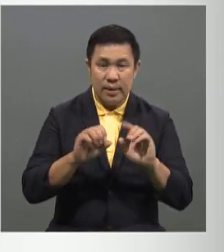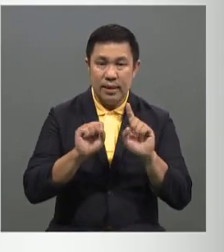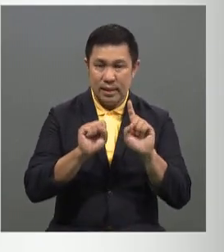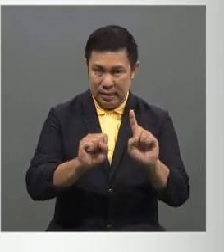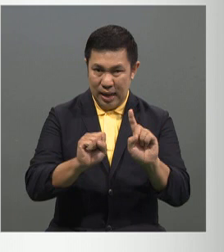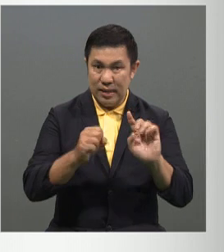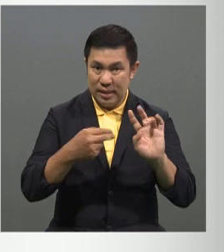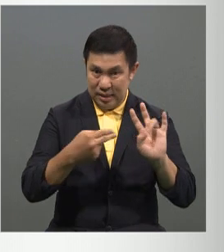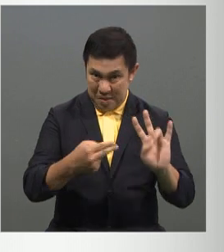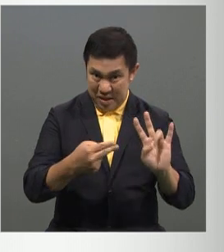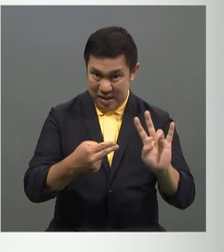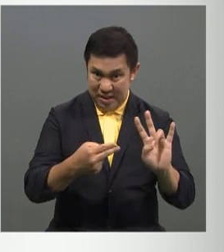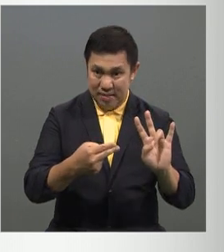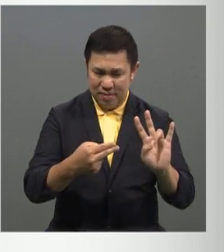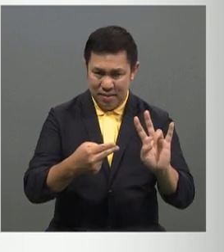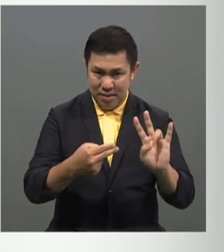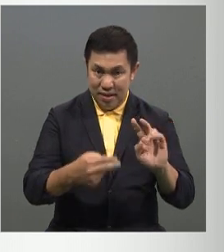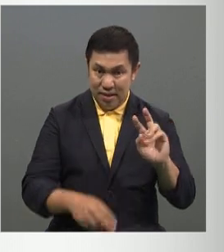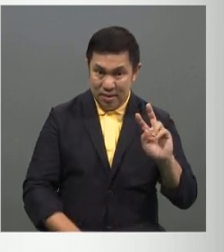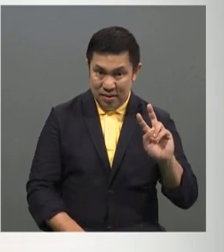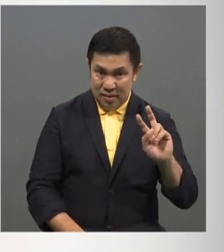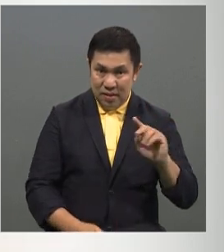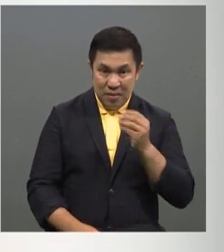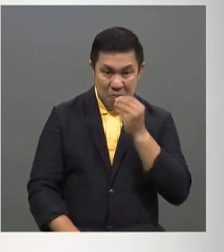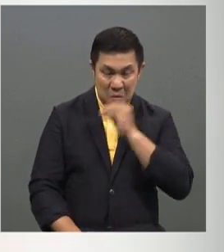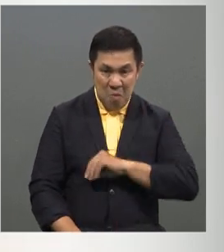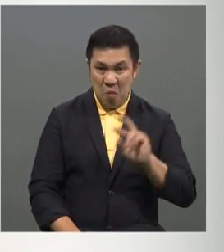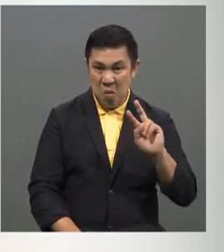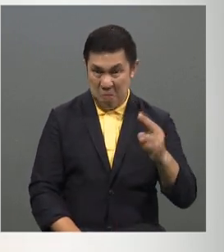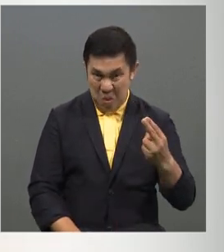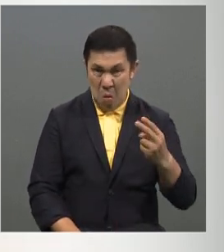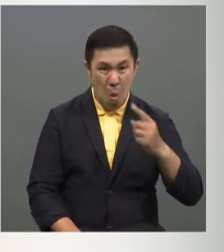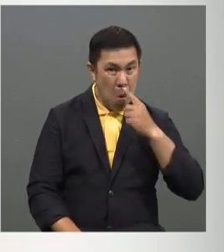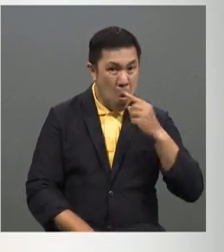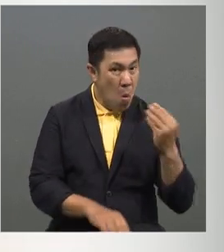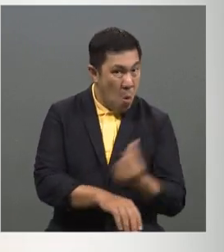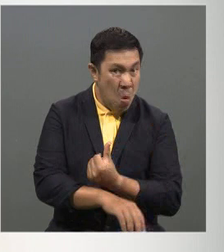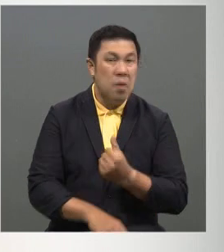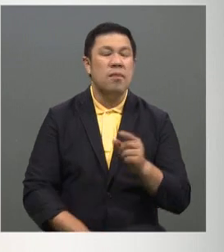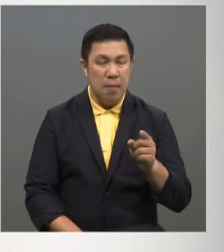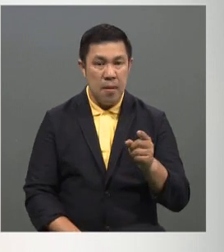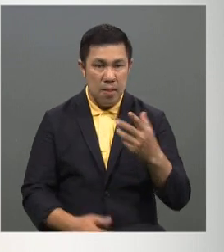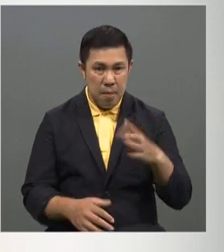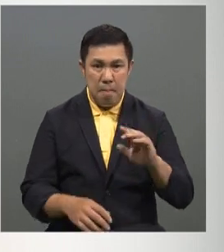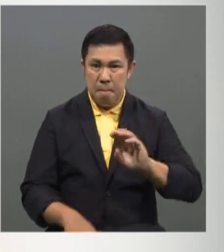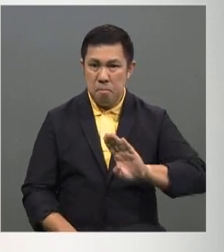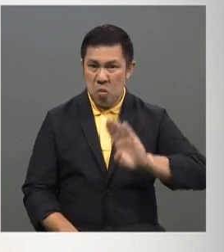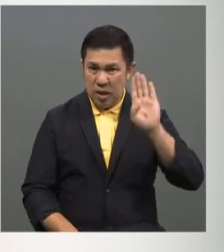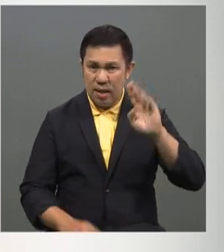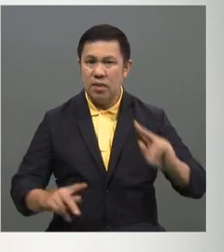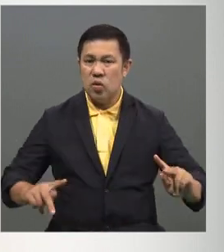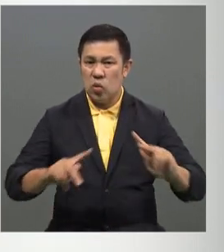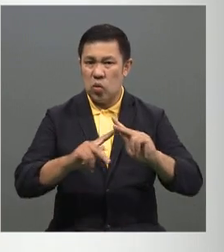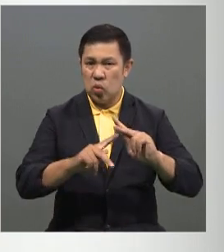บาทเห็นไหมครับว่า 20,000 บาทเลยนะกำไรด้วยความรวดเร็วนะครับต่อมามีการจดทะเบียนบริษัทกับกระทรวงพา